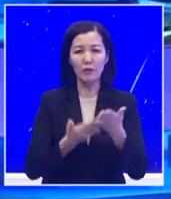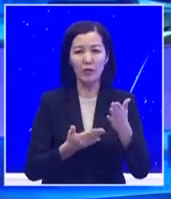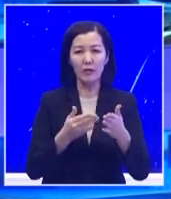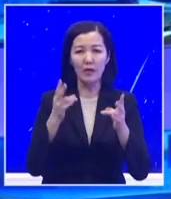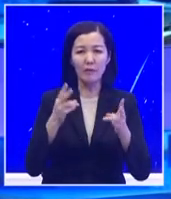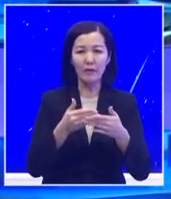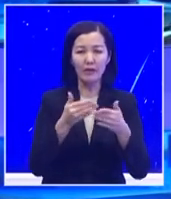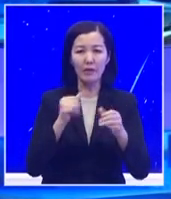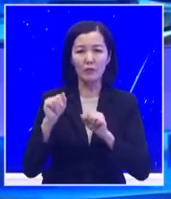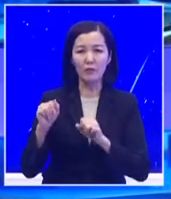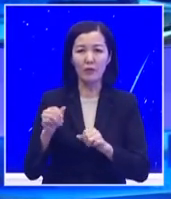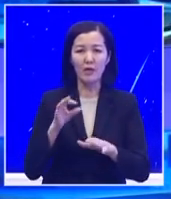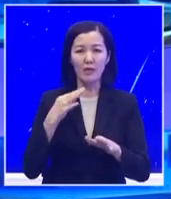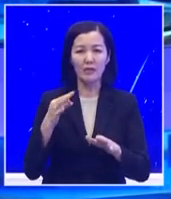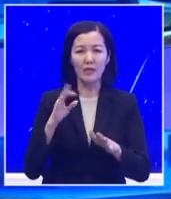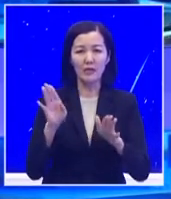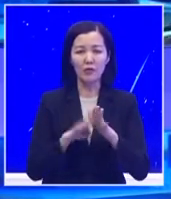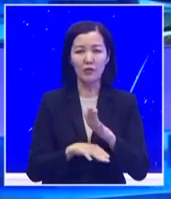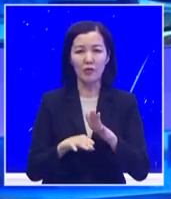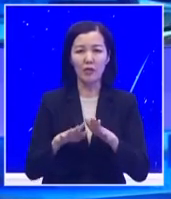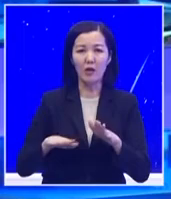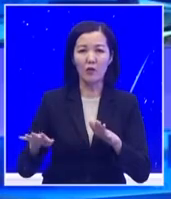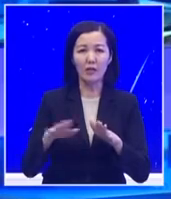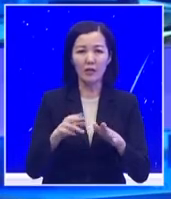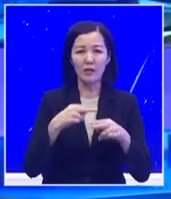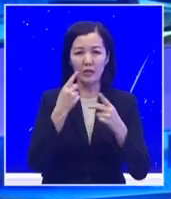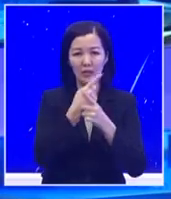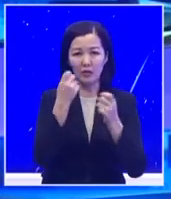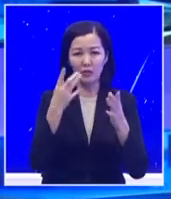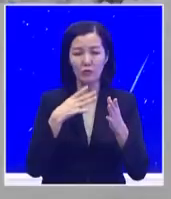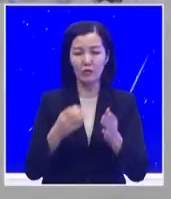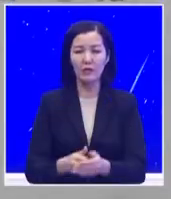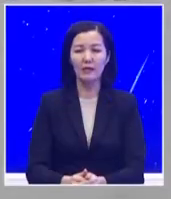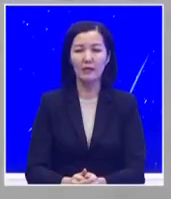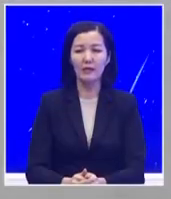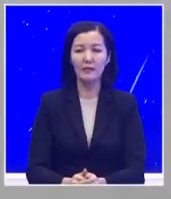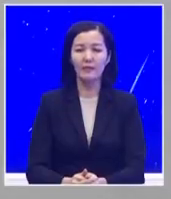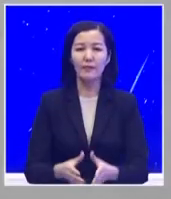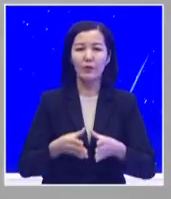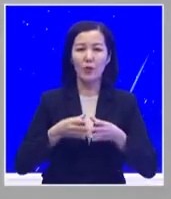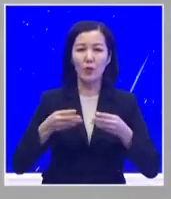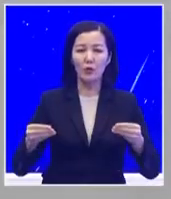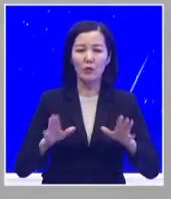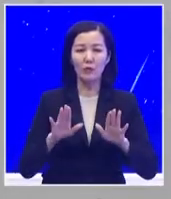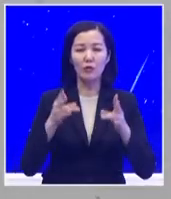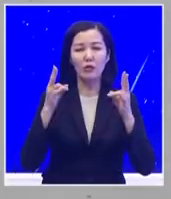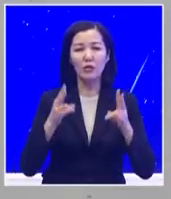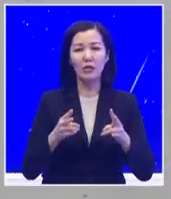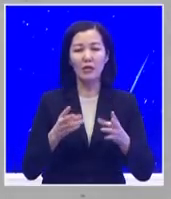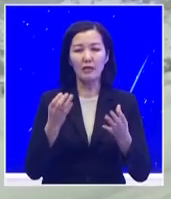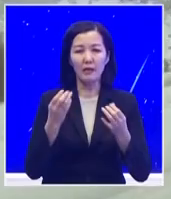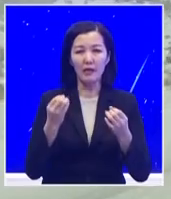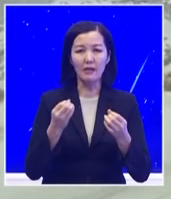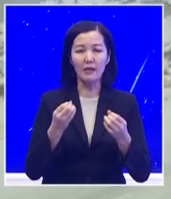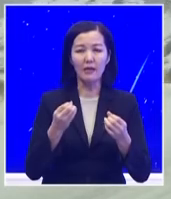алу жұмыстарына салғырт танытып отырған бірқатар ауданға ескерту жасады. Көктем төтенше жағдай қызметкерлер үшін тағы бір